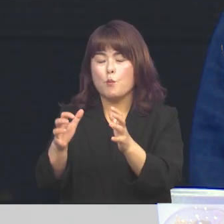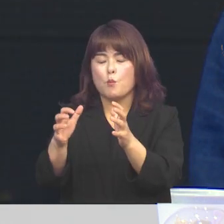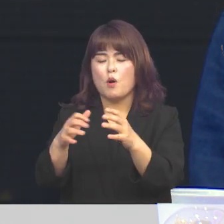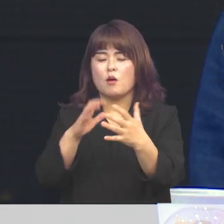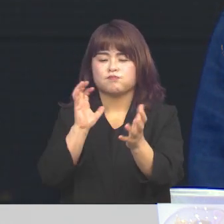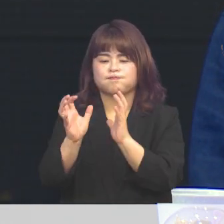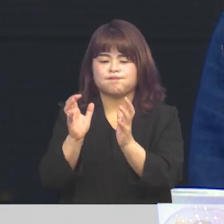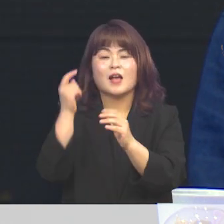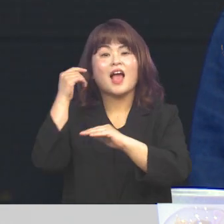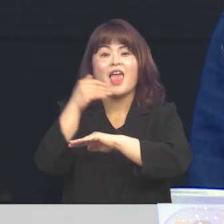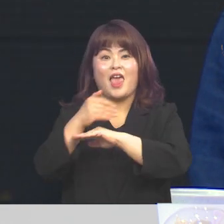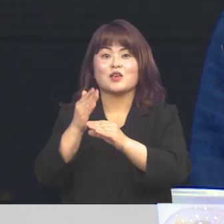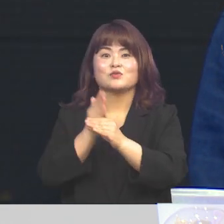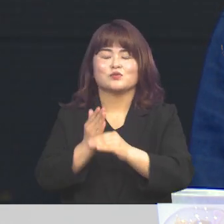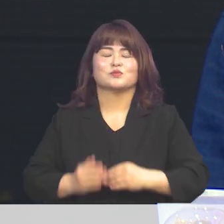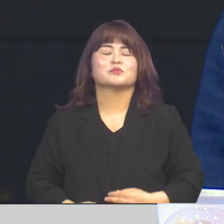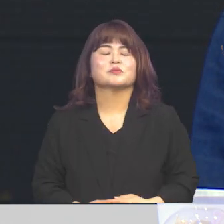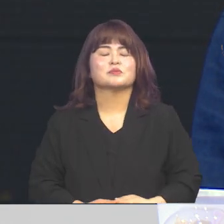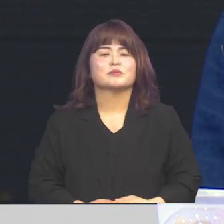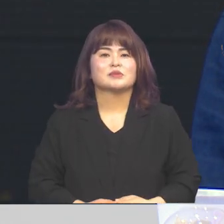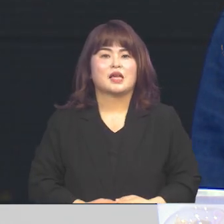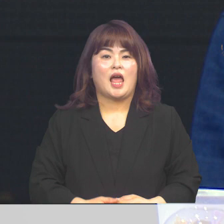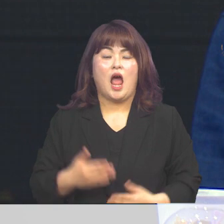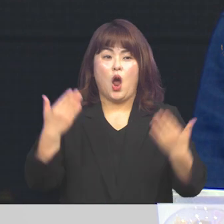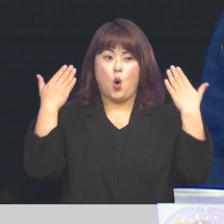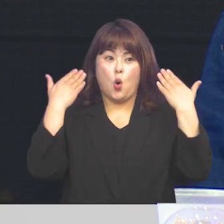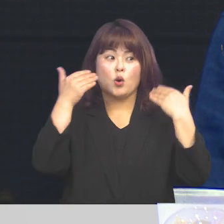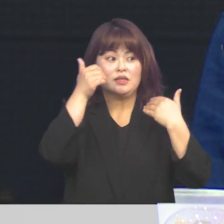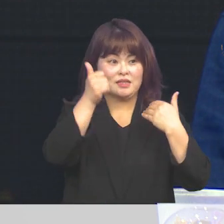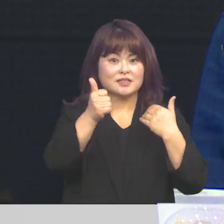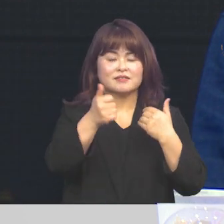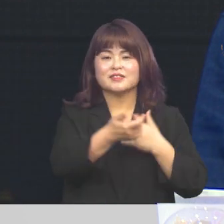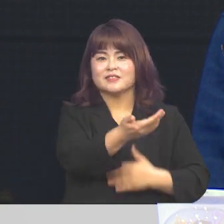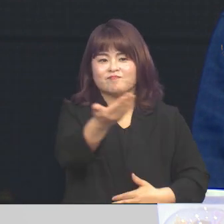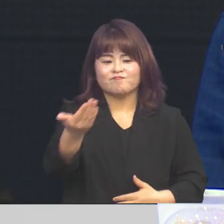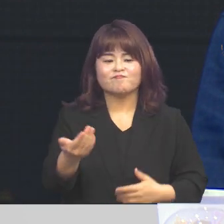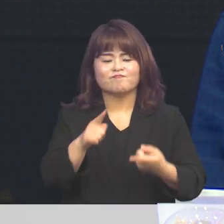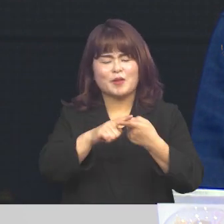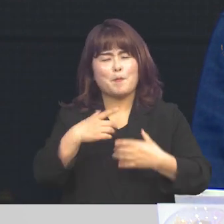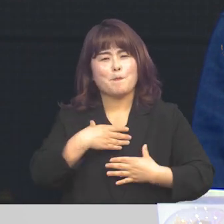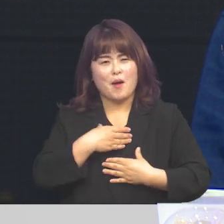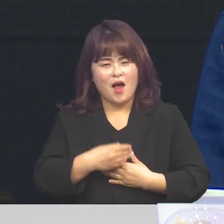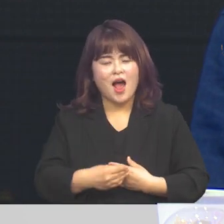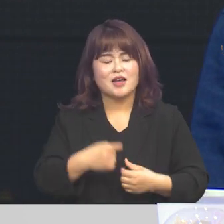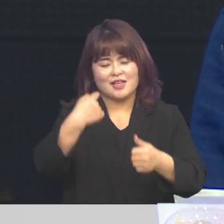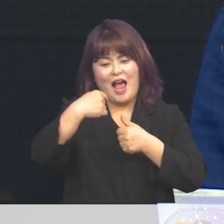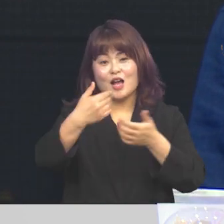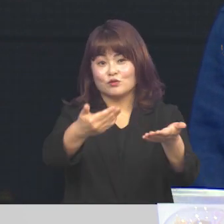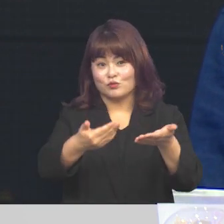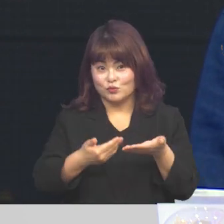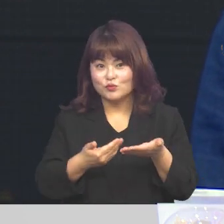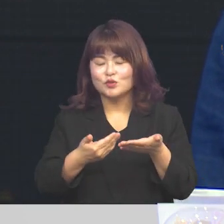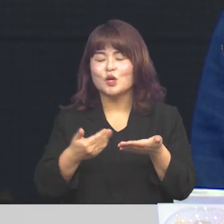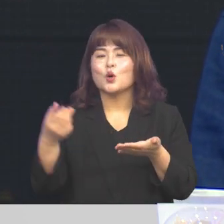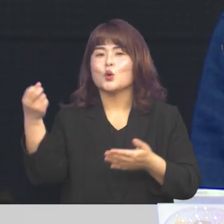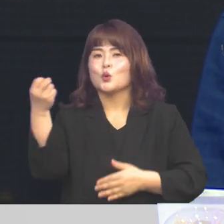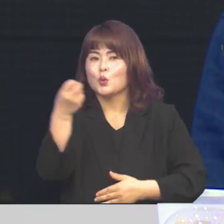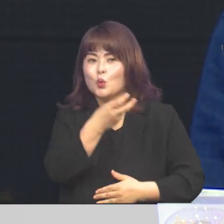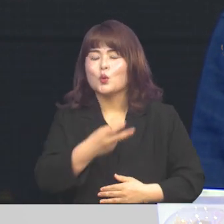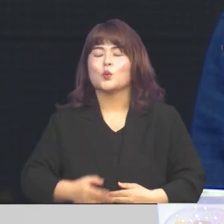모시고 또 할 생각인데 우리 교장 선생님께서 편안하게 좀 가르침도